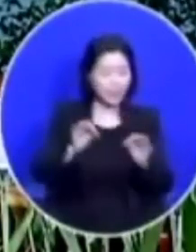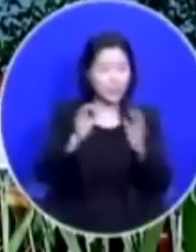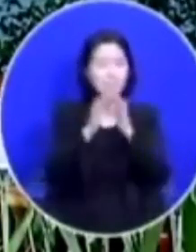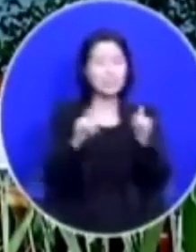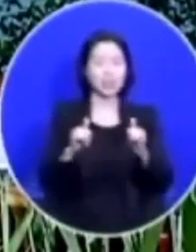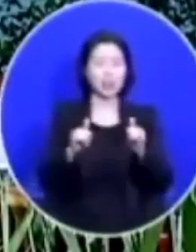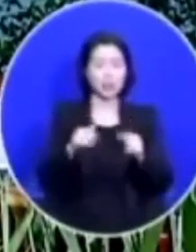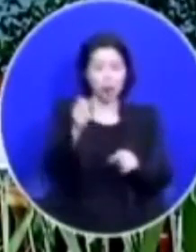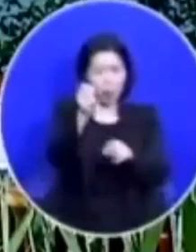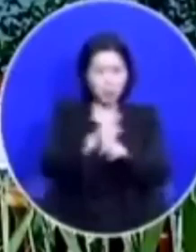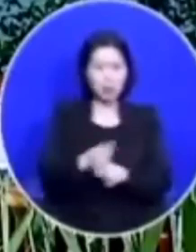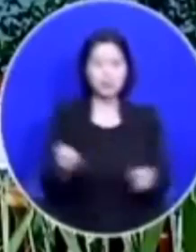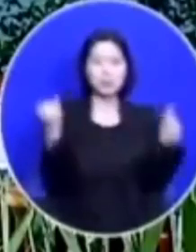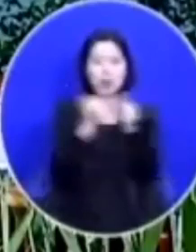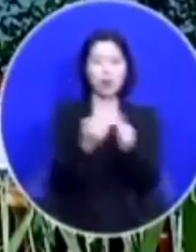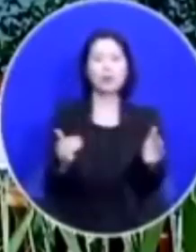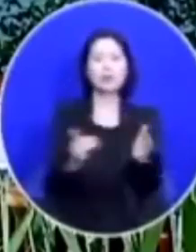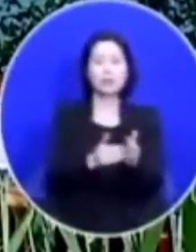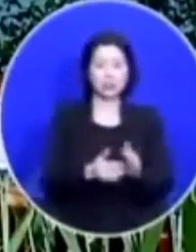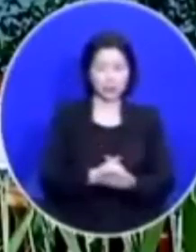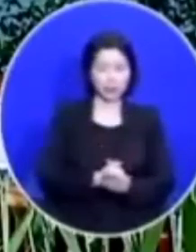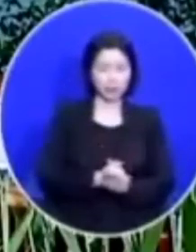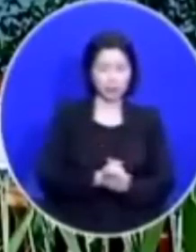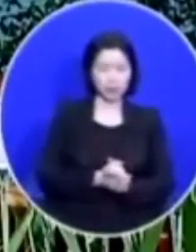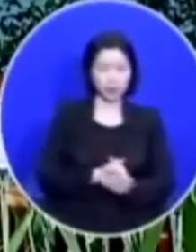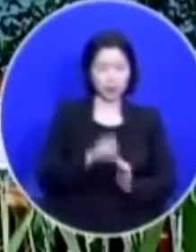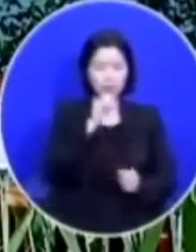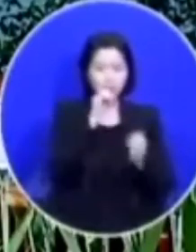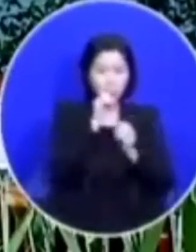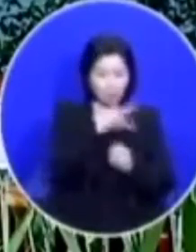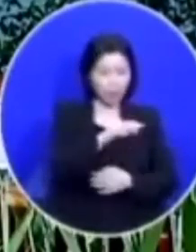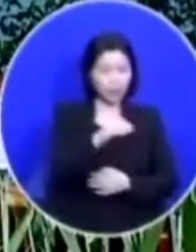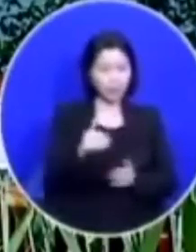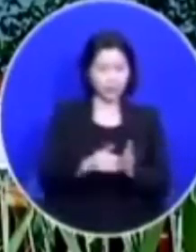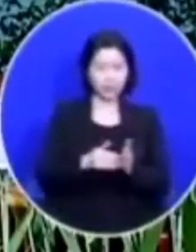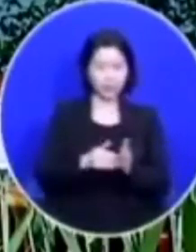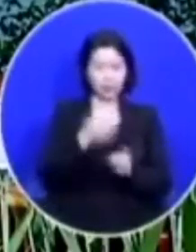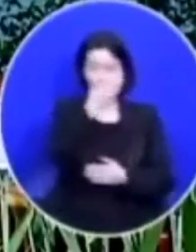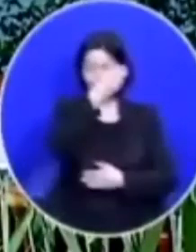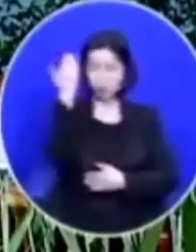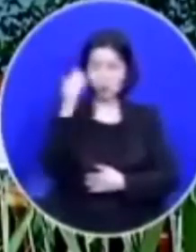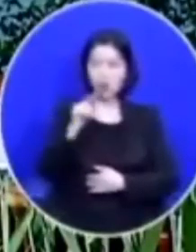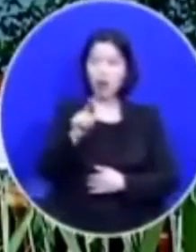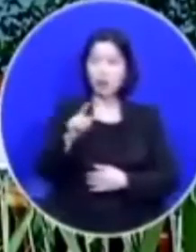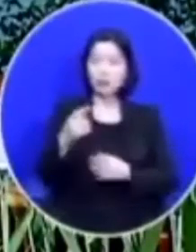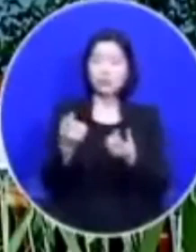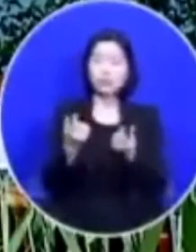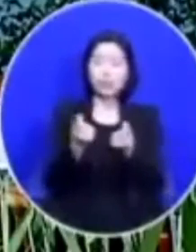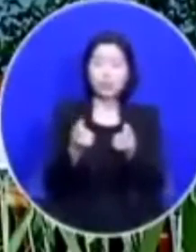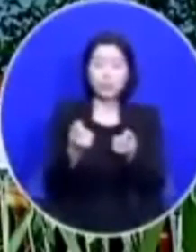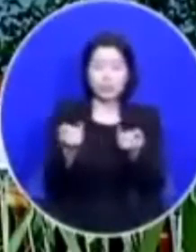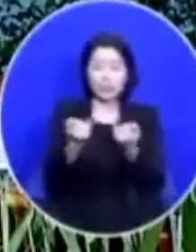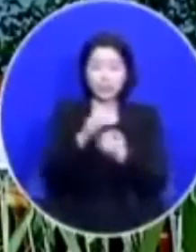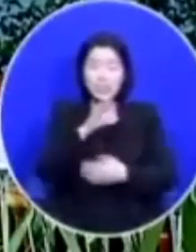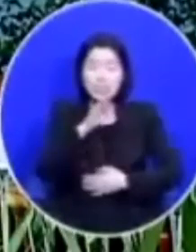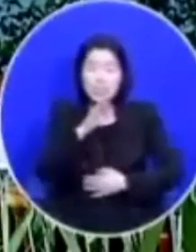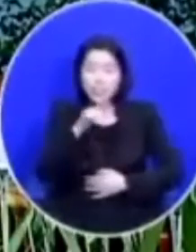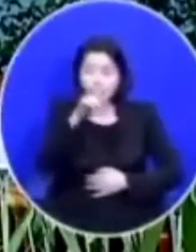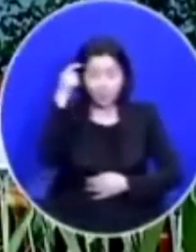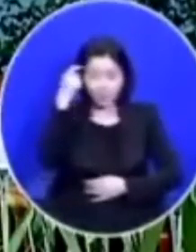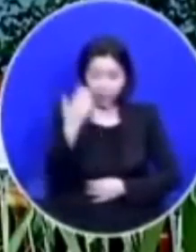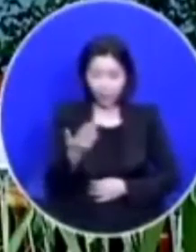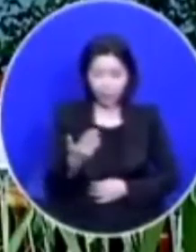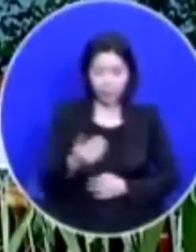벌써 결혼 했거든 그래도 를 청년이 당황에서 그런 여자가 실제로 읽기는 있었나요 라고